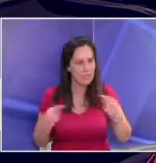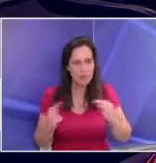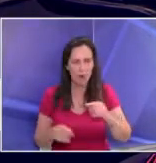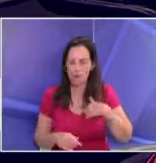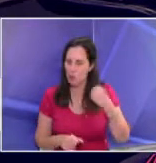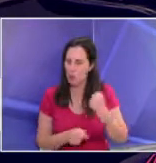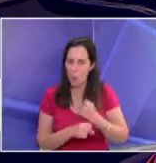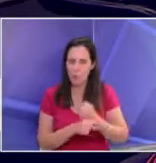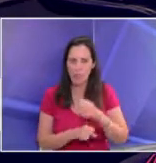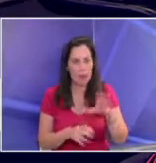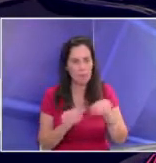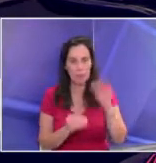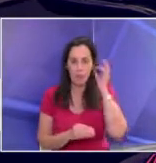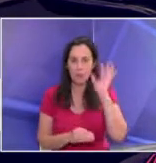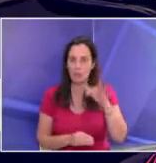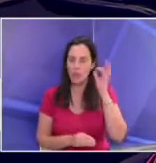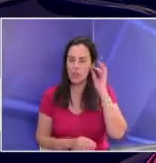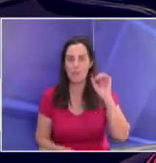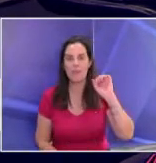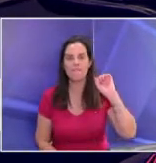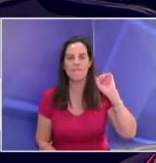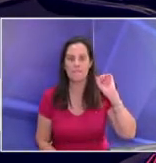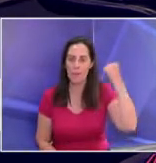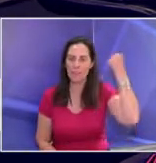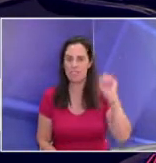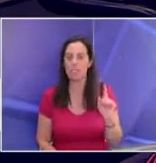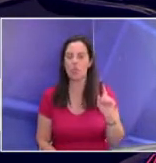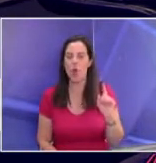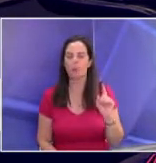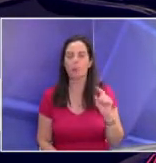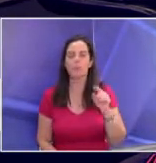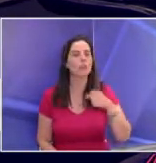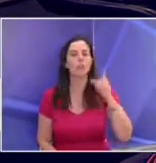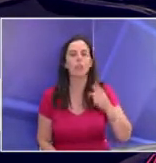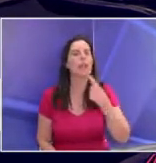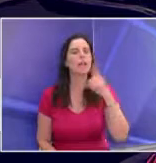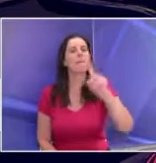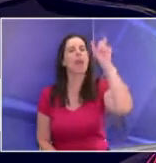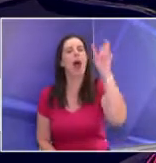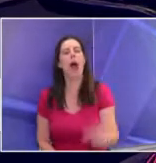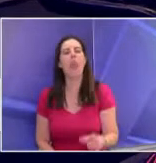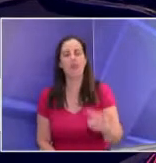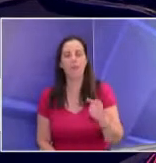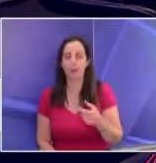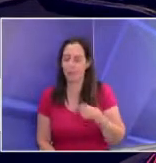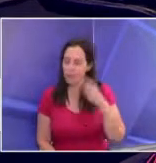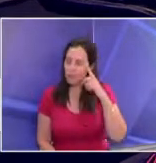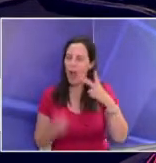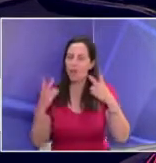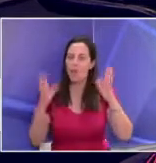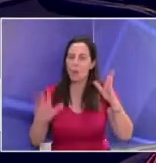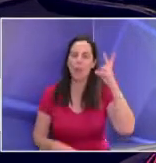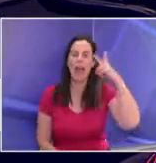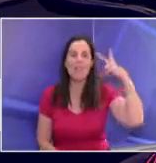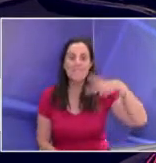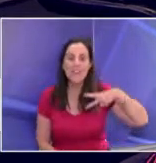שאנחנו מנהלות, זאת אומרת, גם עם נשים וגם עם נשים פמיניסטיות, שמעתי את הקריאה הזאת שהיא חייבת לחשוף והיא חייבת את זה. אני חושבת שחשוב מאוד